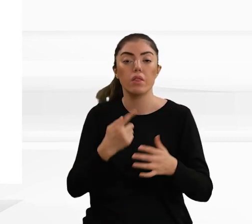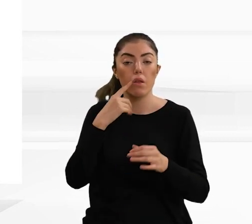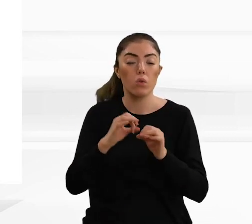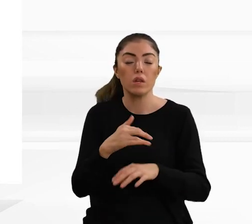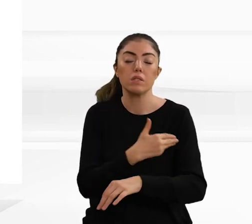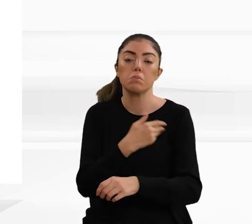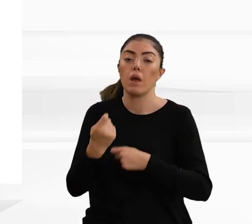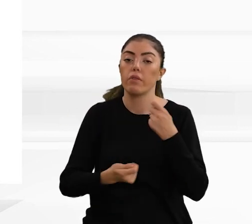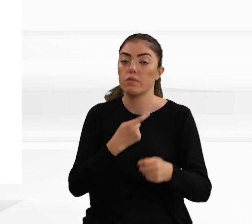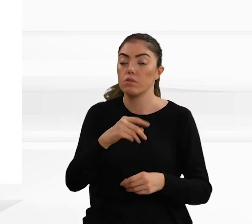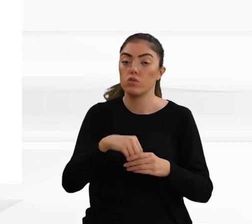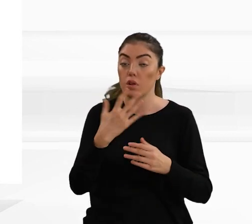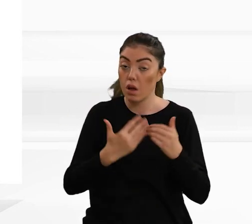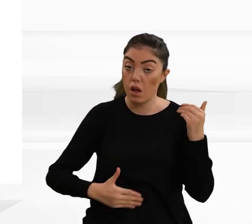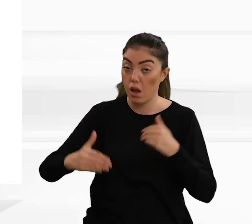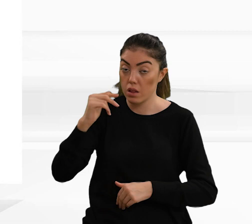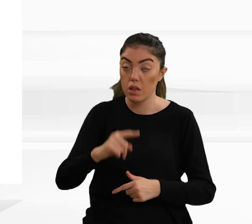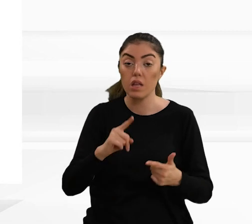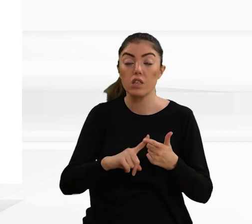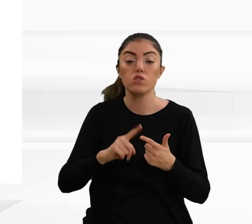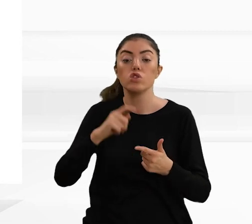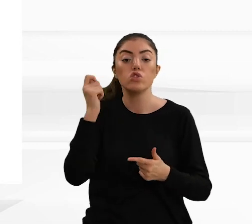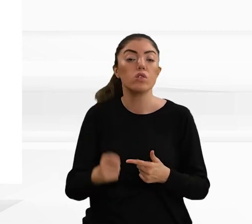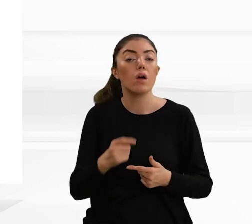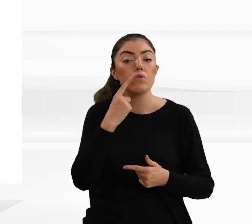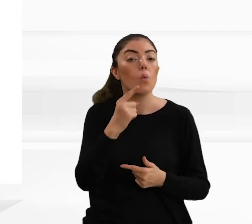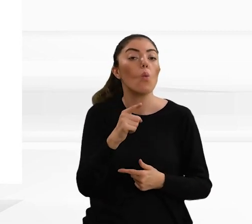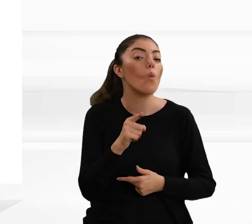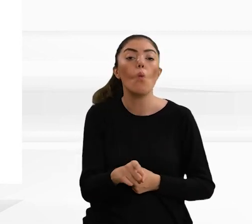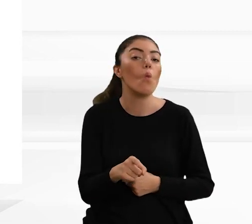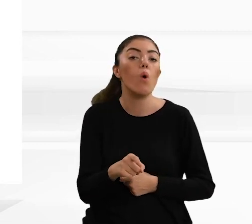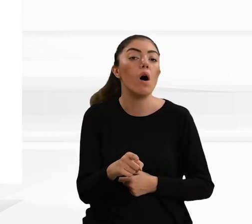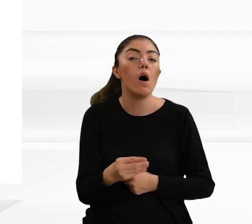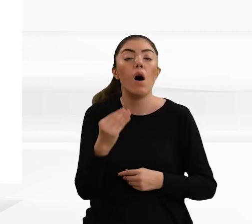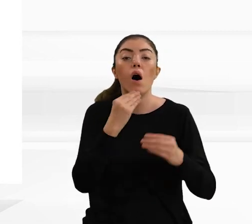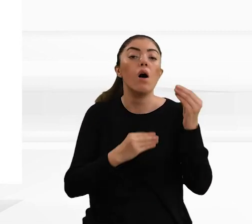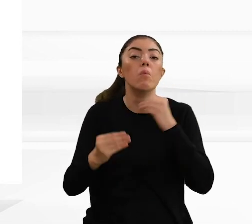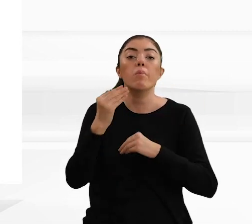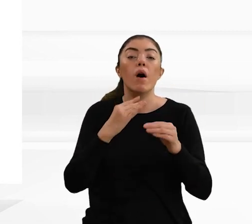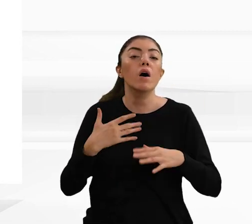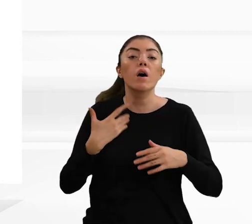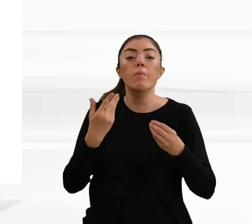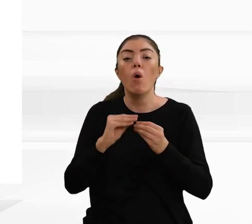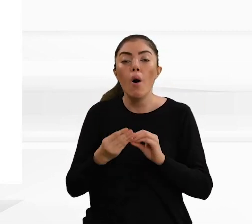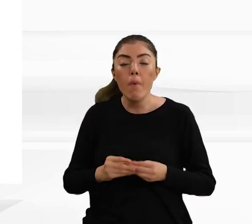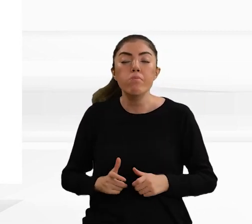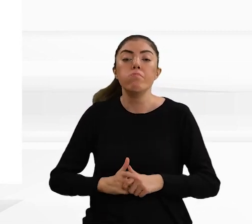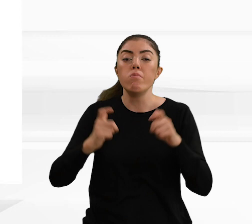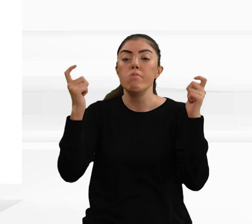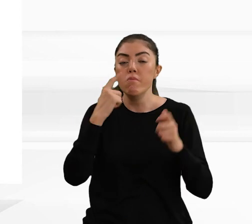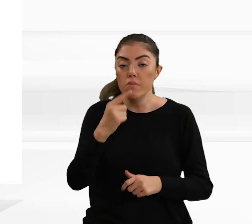daha da artacağı için ikinci öncülüğündeki durum yani beslenme sorunlarının